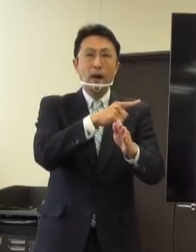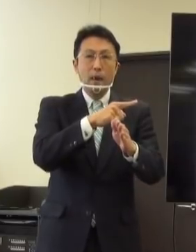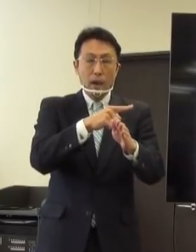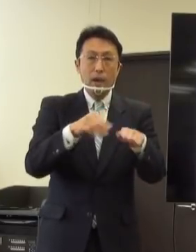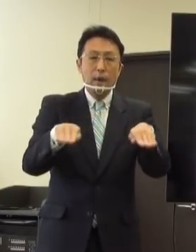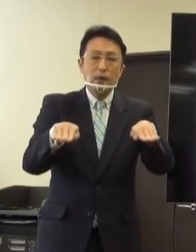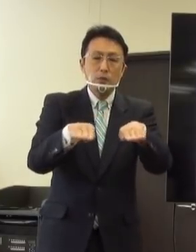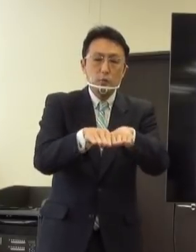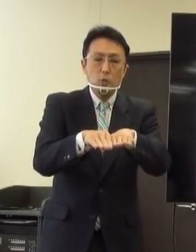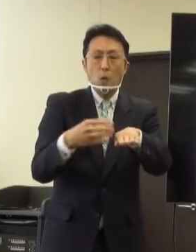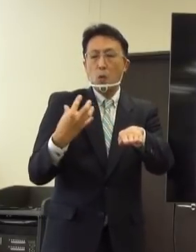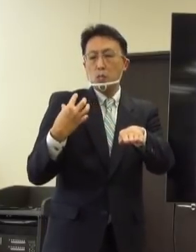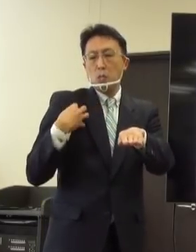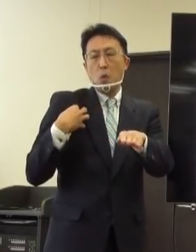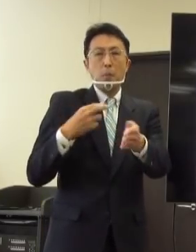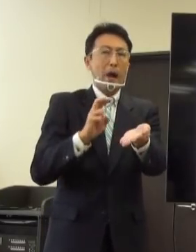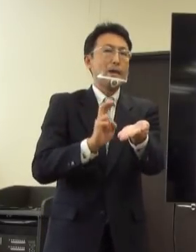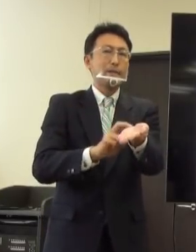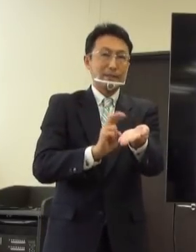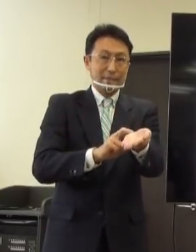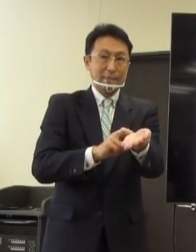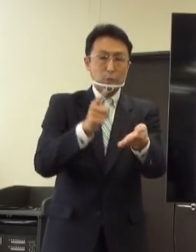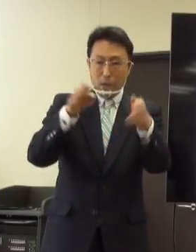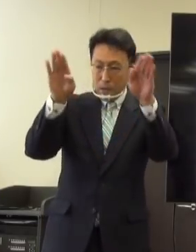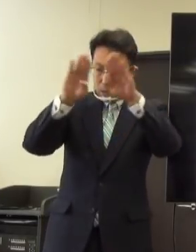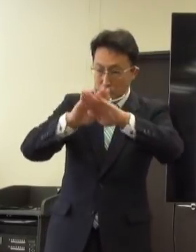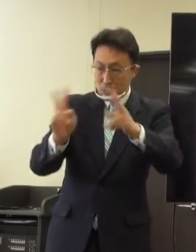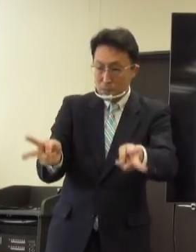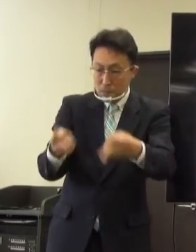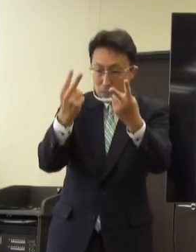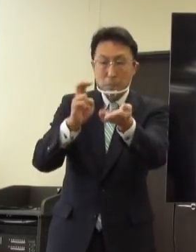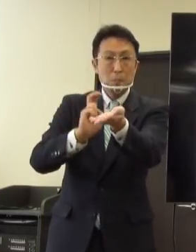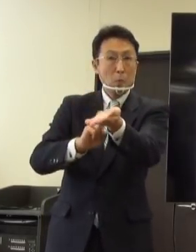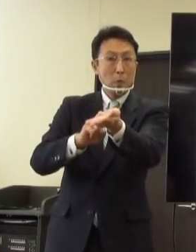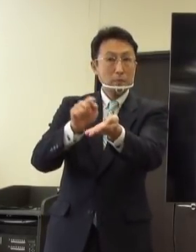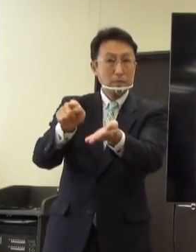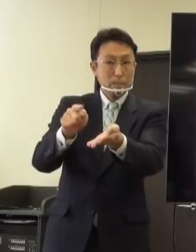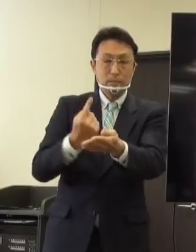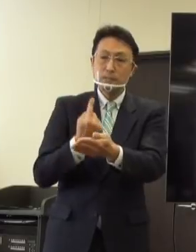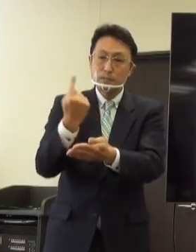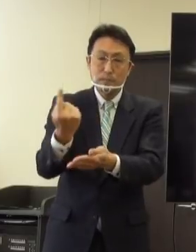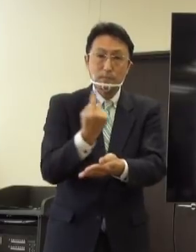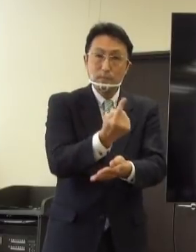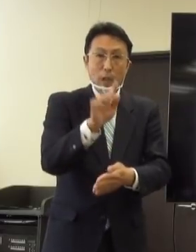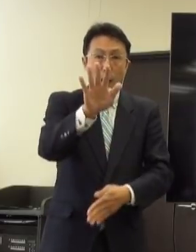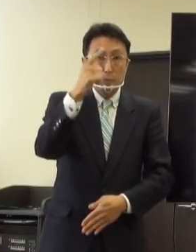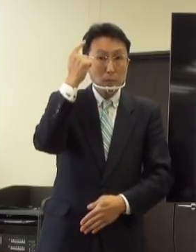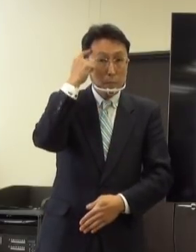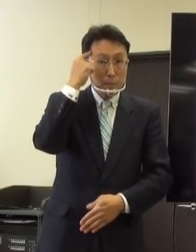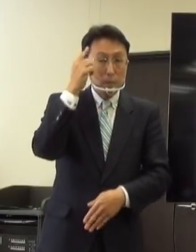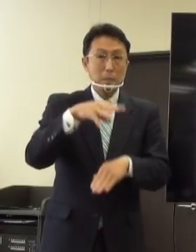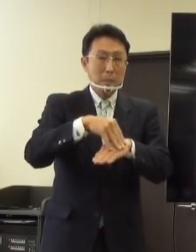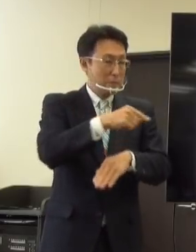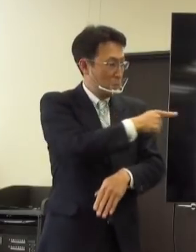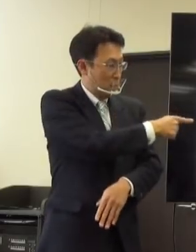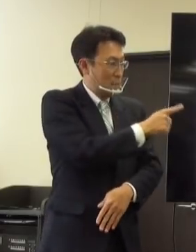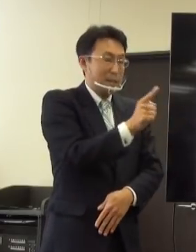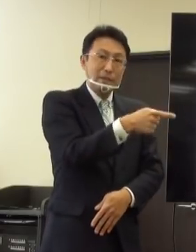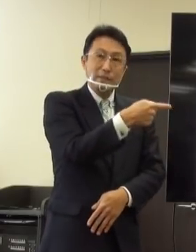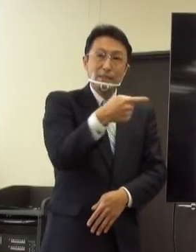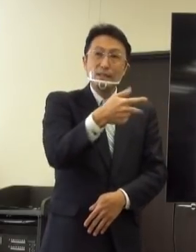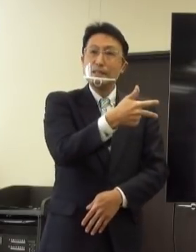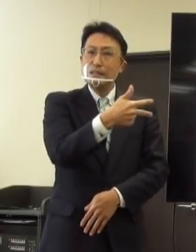は夜間急病診療所といった形で今対応しているわけですが、なかなかこの一時救急では対応できない